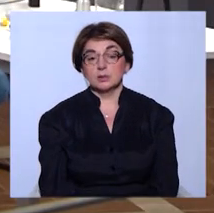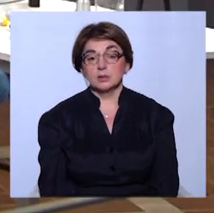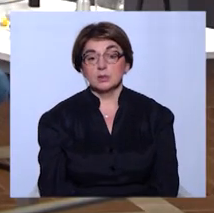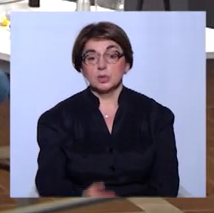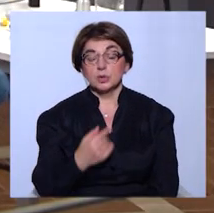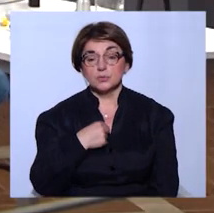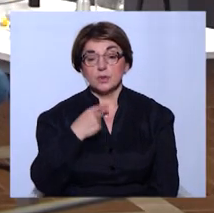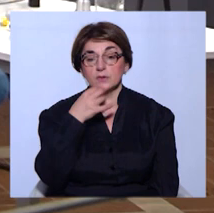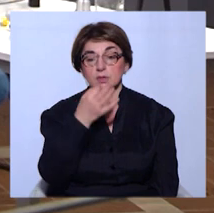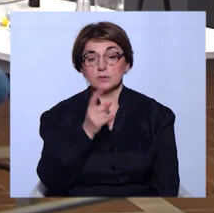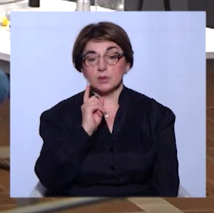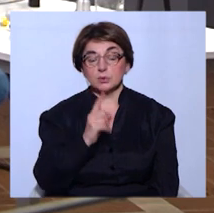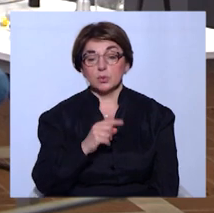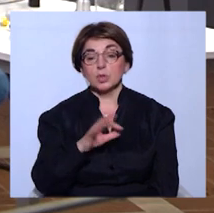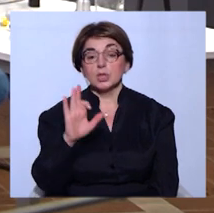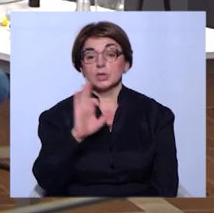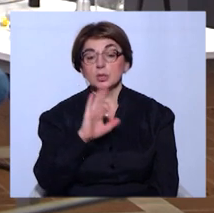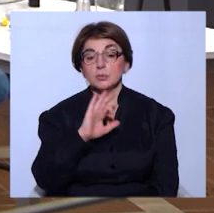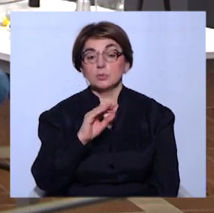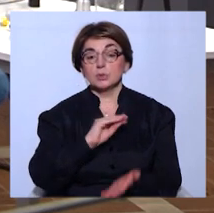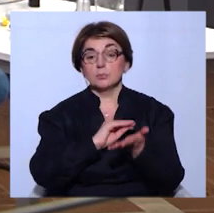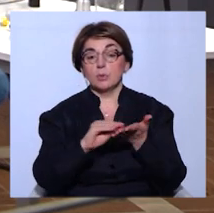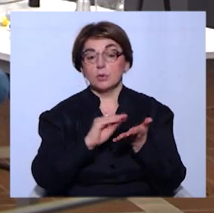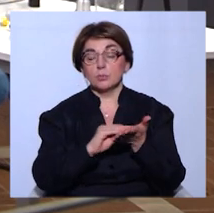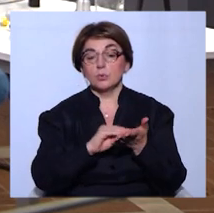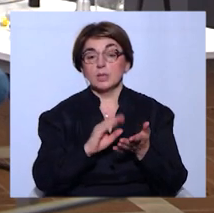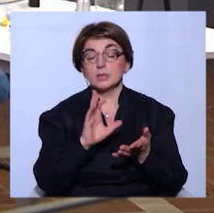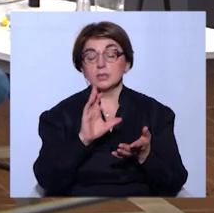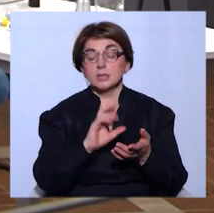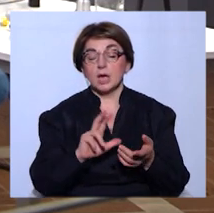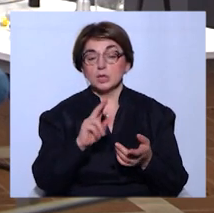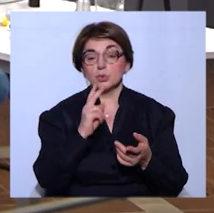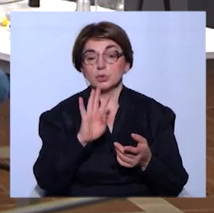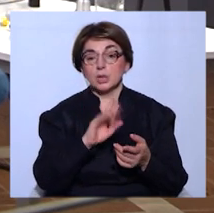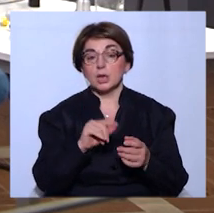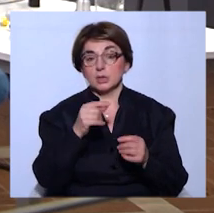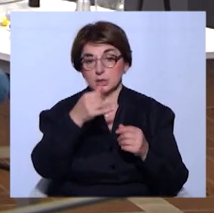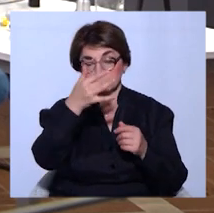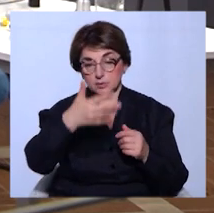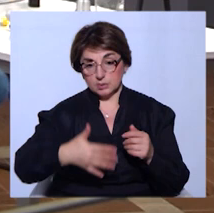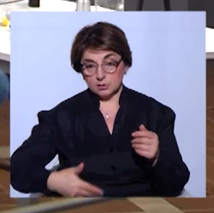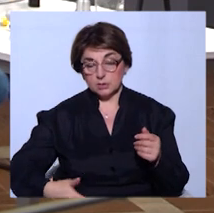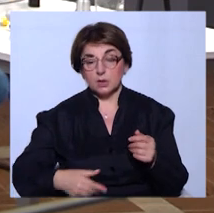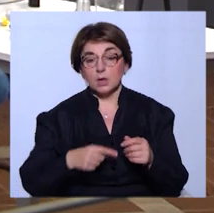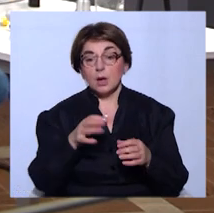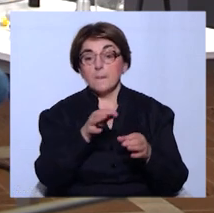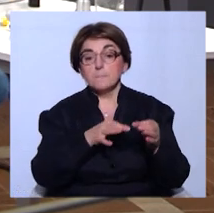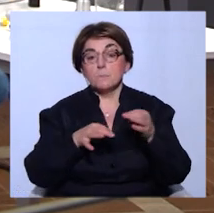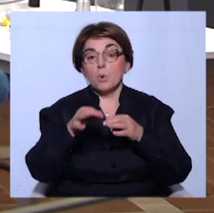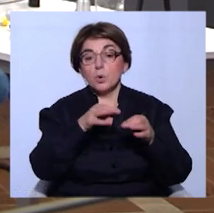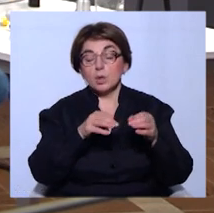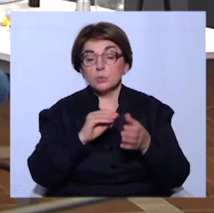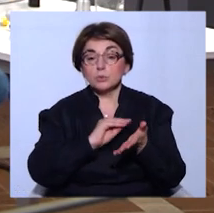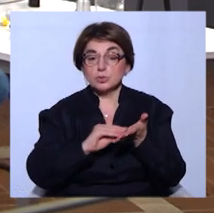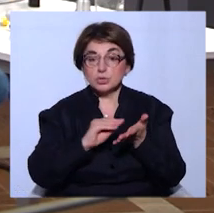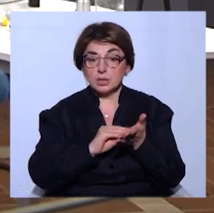რომ ფორმულა, რომელიც CH4, CH2, C3H8 და ასე შემდეგ მოლეკულური ჩანაწერია, მაგრამ